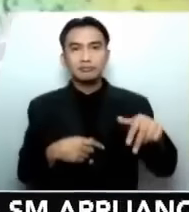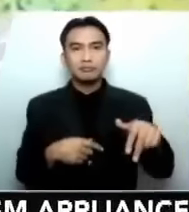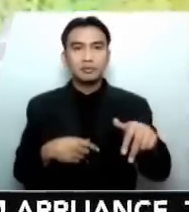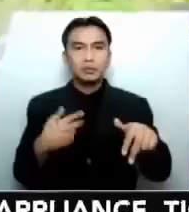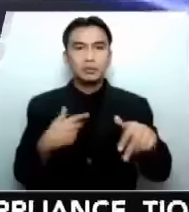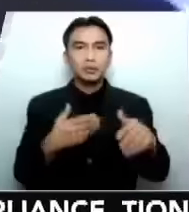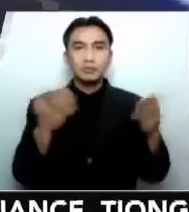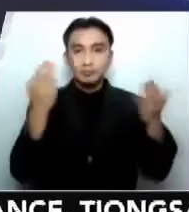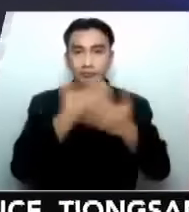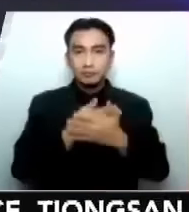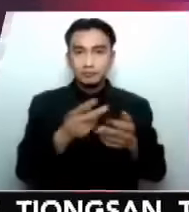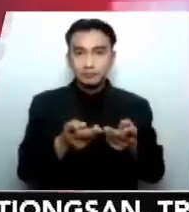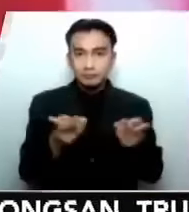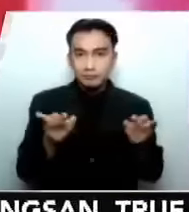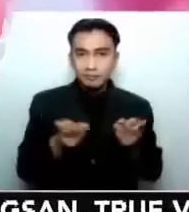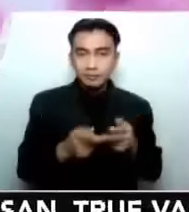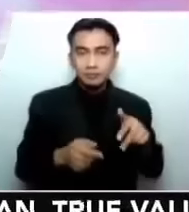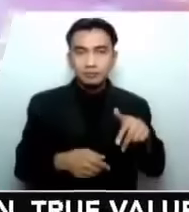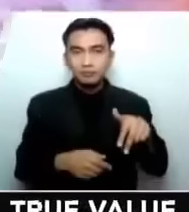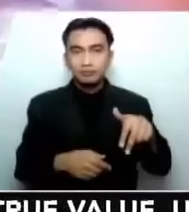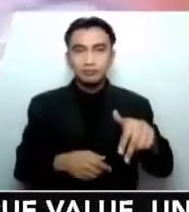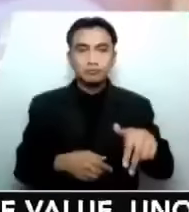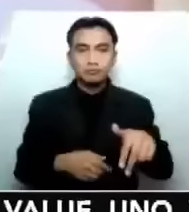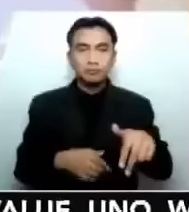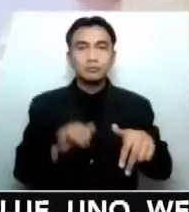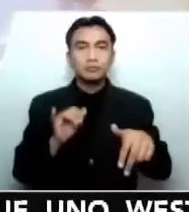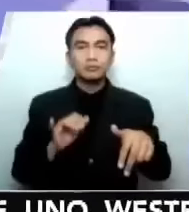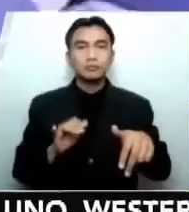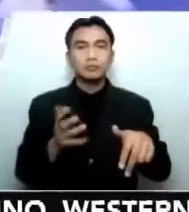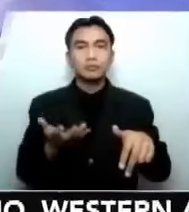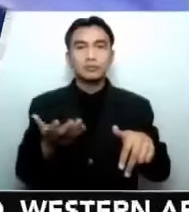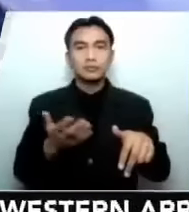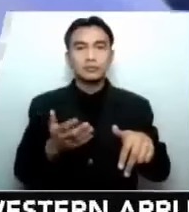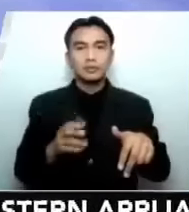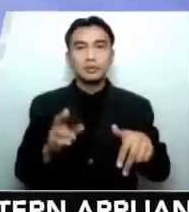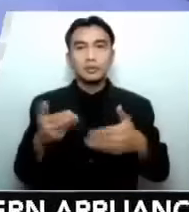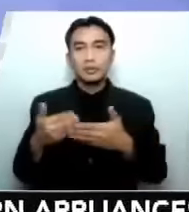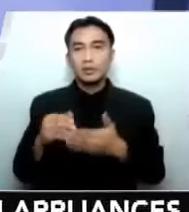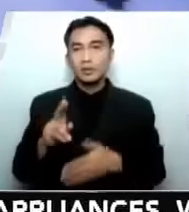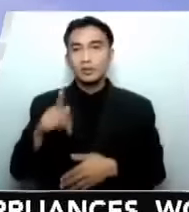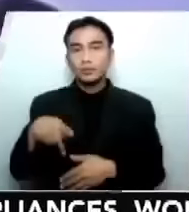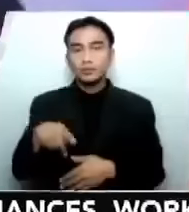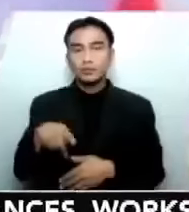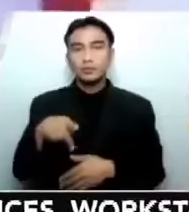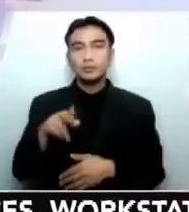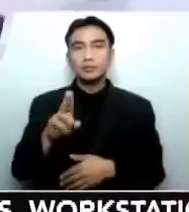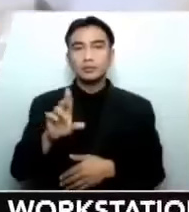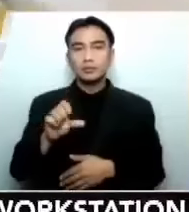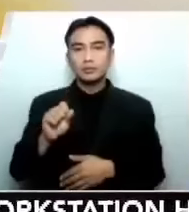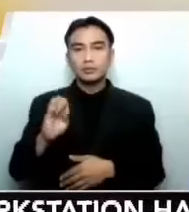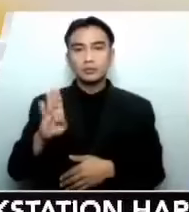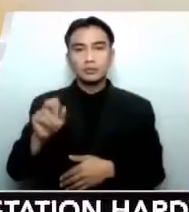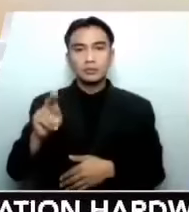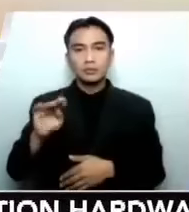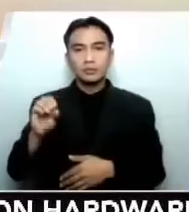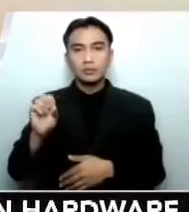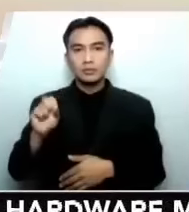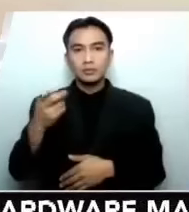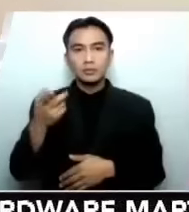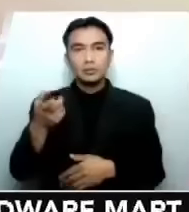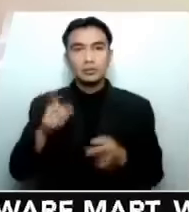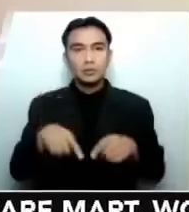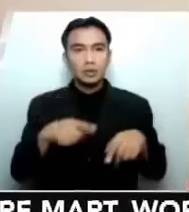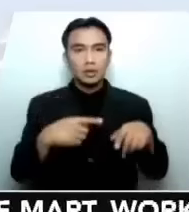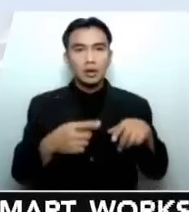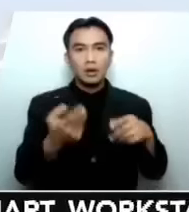lugar na sakop ng Barangay Batong Malaki sa UP Los Baños. Habang papalayo, maaaninag sa CCTV na tila may tao na kasabay